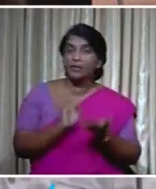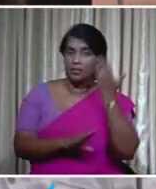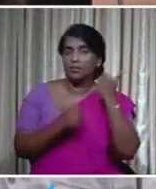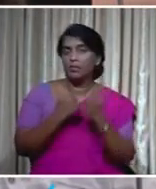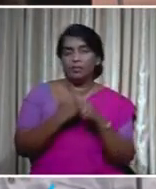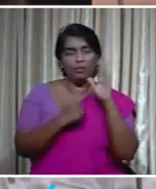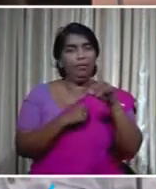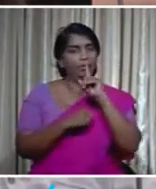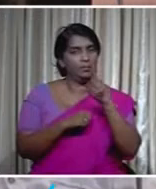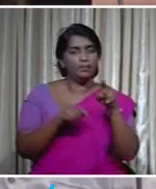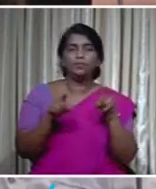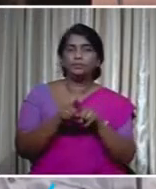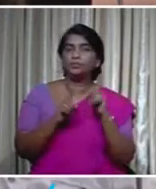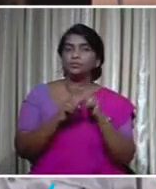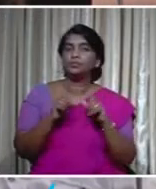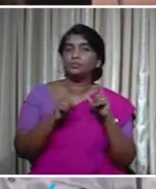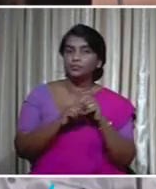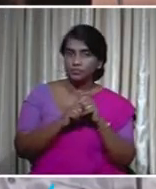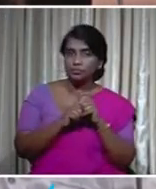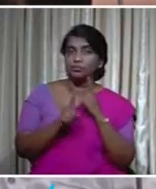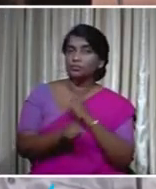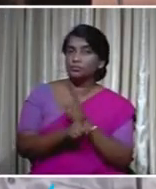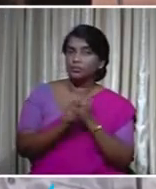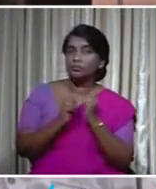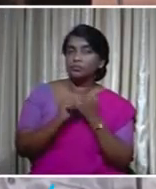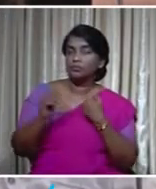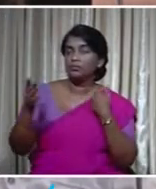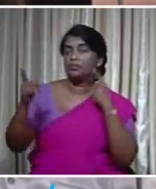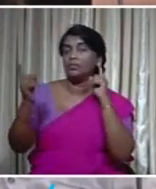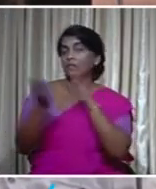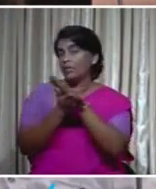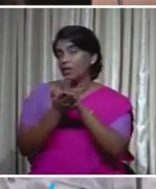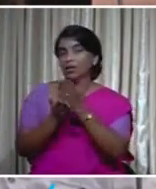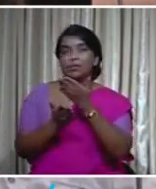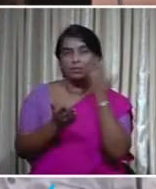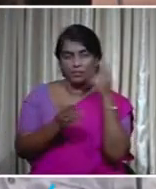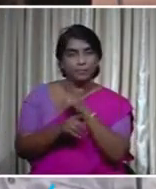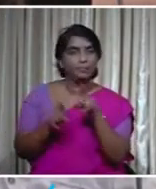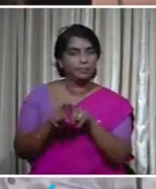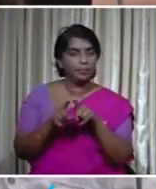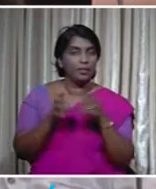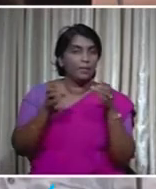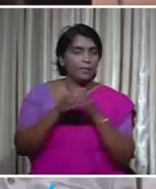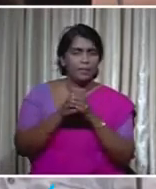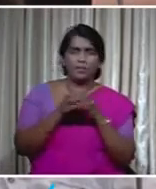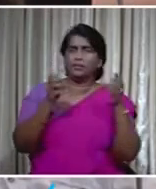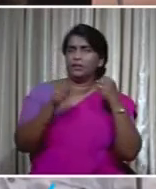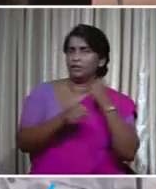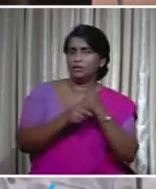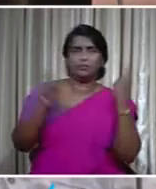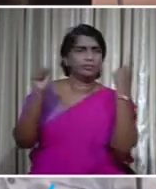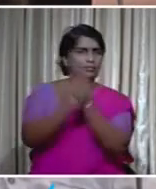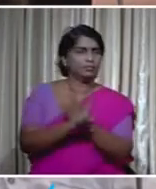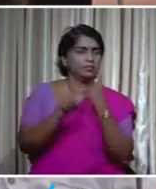சரியானதாக மாறும். இது நீங்கள் இந்த நாட்டிலே ஆசிரியர் பணி என்பது அரசியல் தானே? கட்சிகள் மாறுகிற பொழுது, அரசாங்கங்கள் மாறுகிற பொழுது